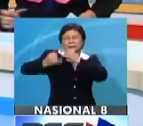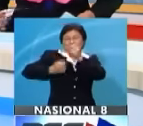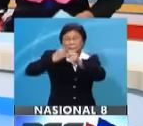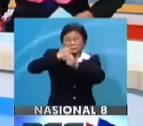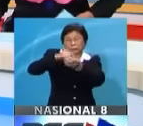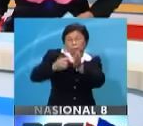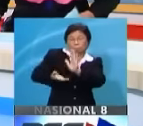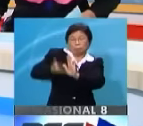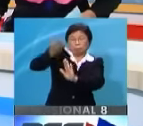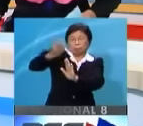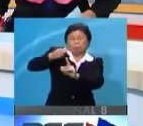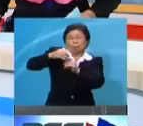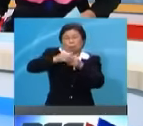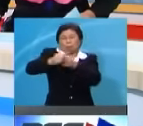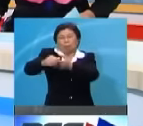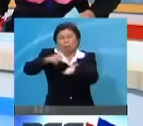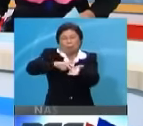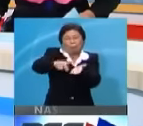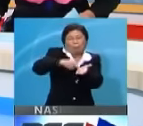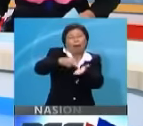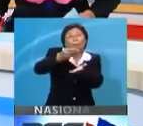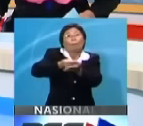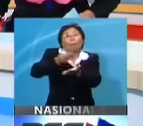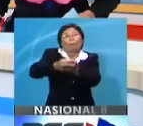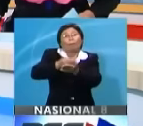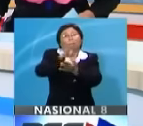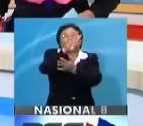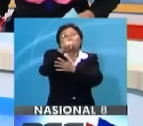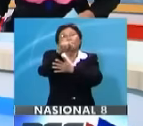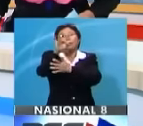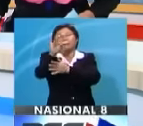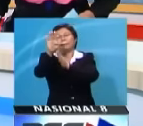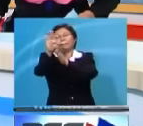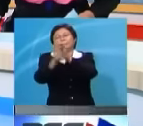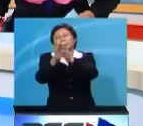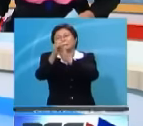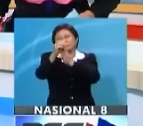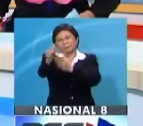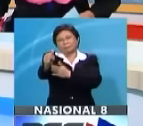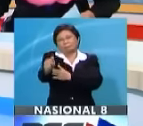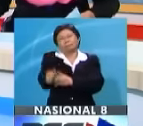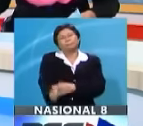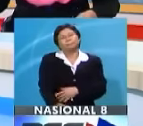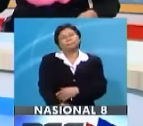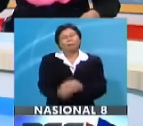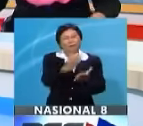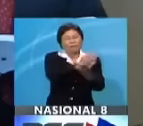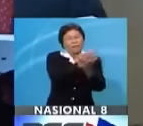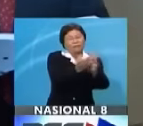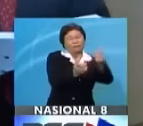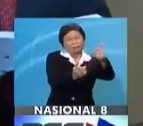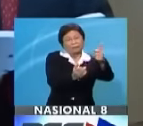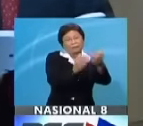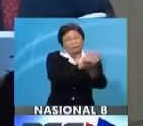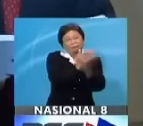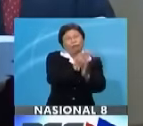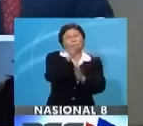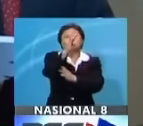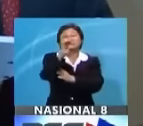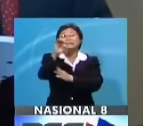ini. Peningkatan akan dipacu perbelanjaan modal sebanyak RM4.8 bilion. Bagi fasa pertama, Celcom telah